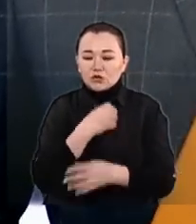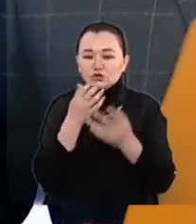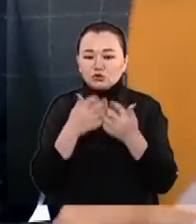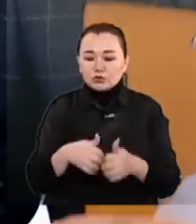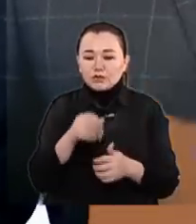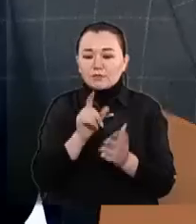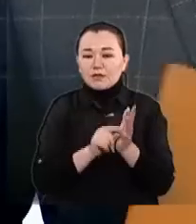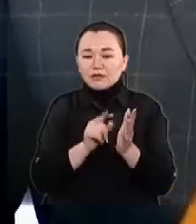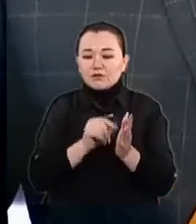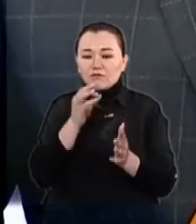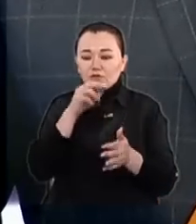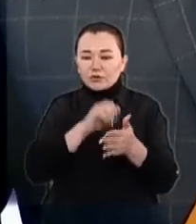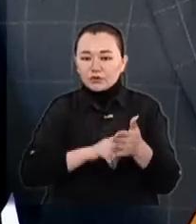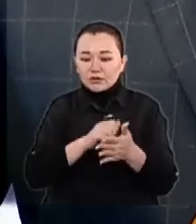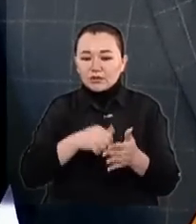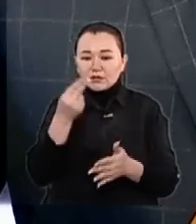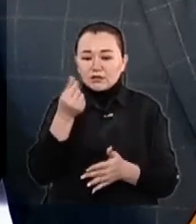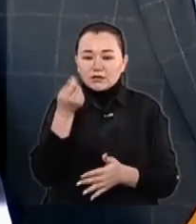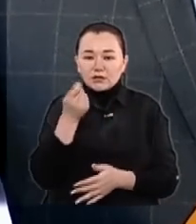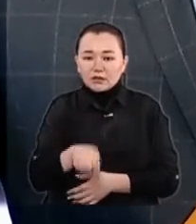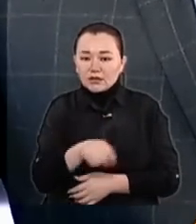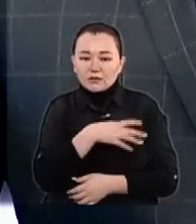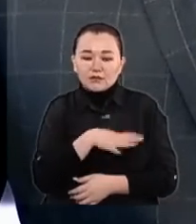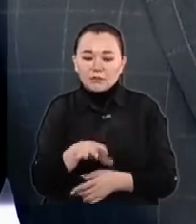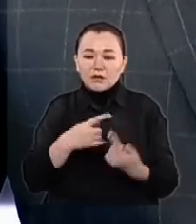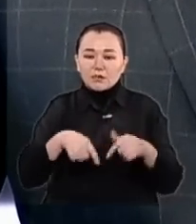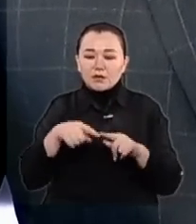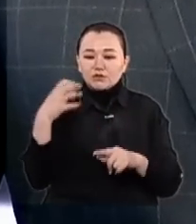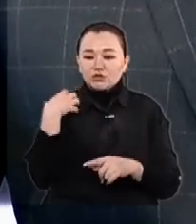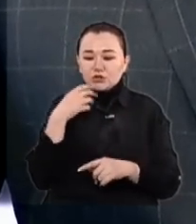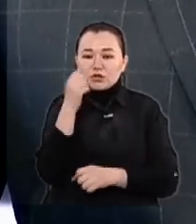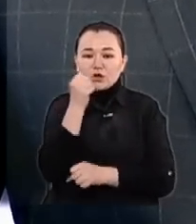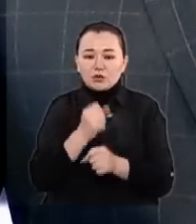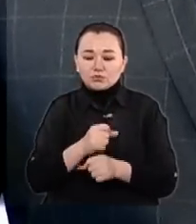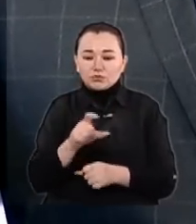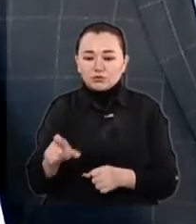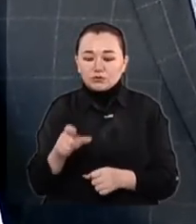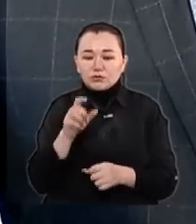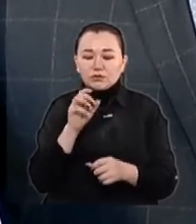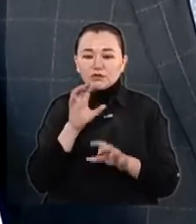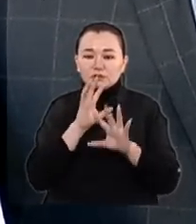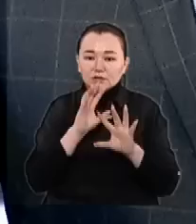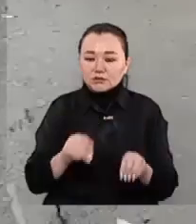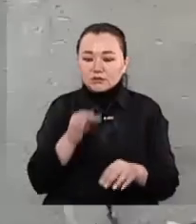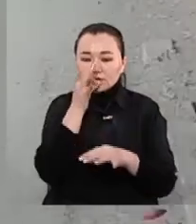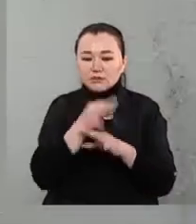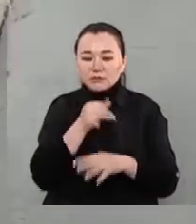мен зейнетақы қорына ақша аударылмаған. Ал компания басшылары қызметкерлеріне басу айта алмай отыр.